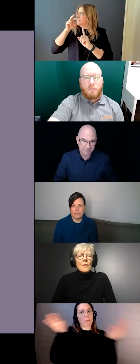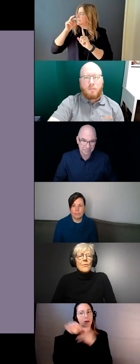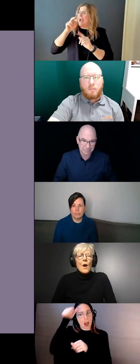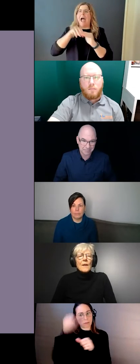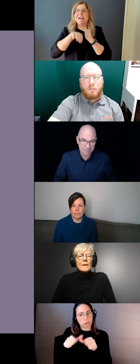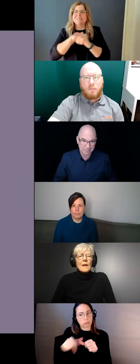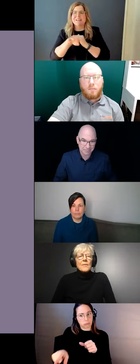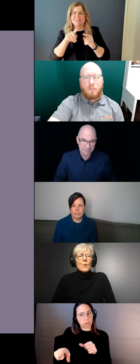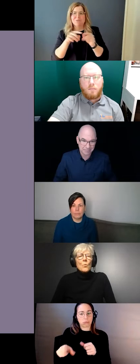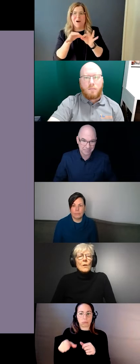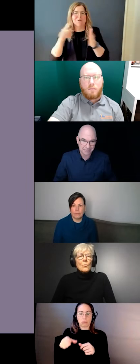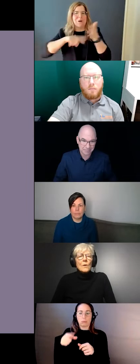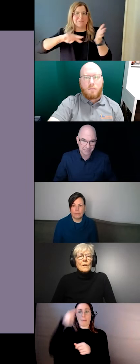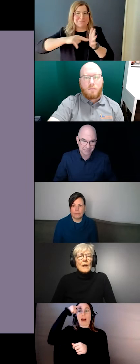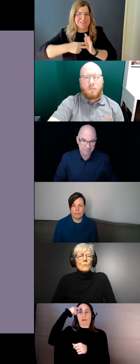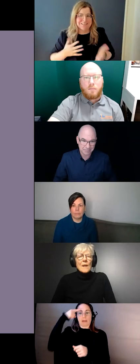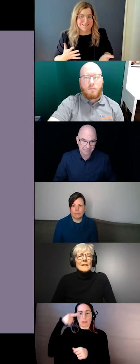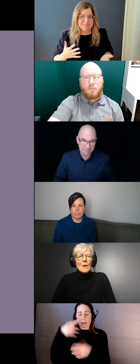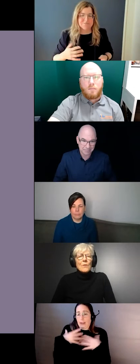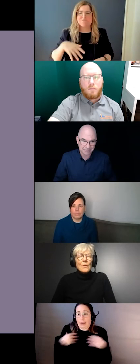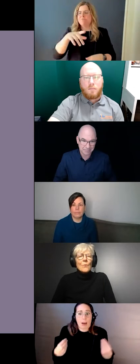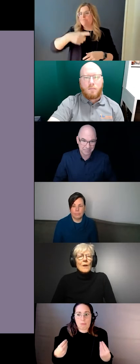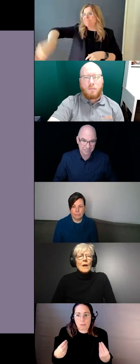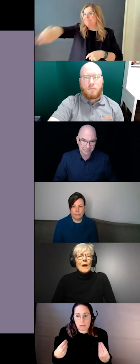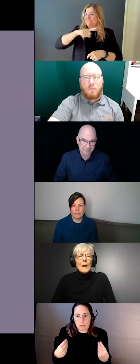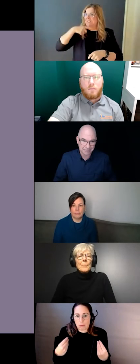pensée simple qui va résonner avec vous tous.